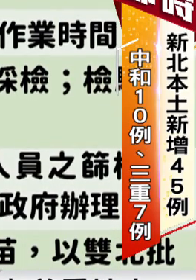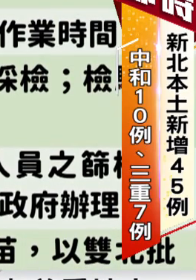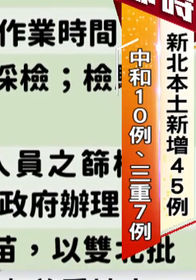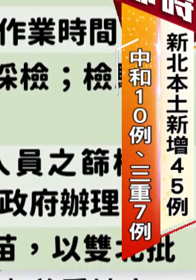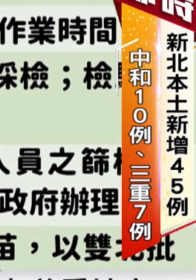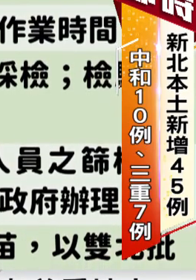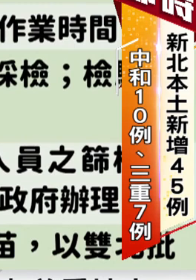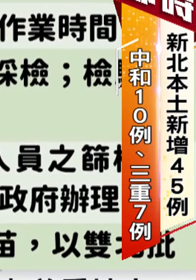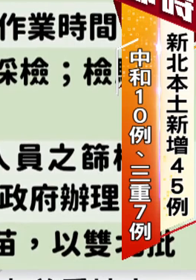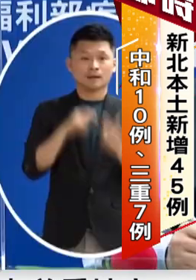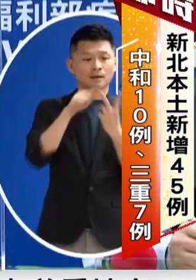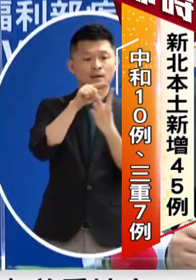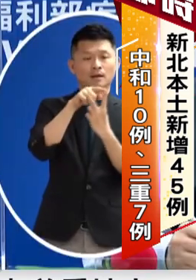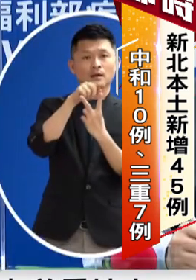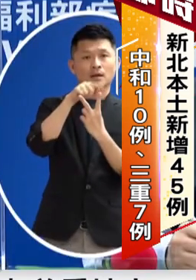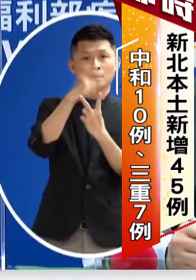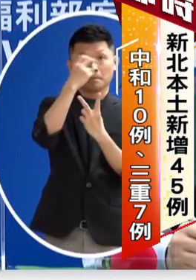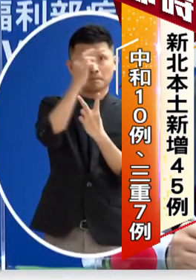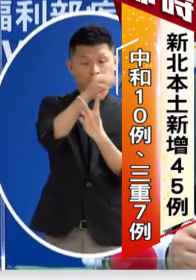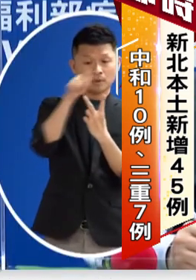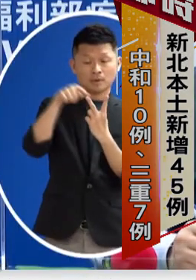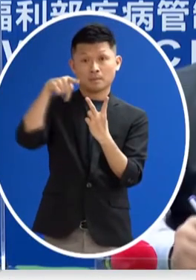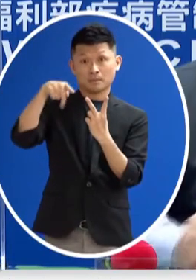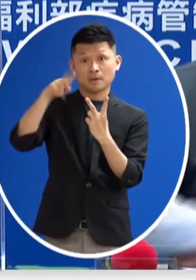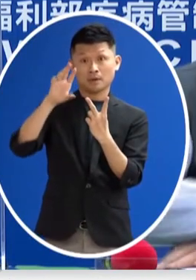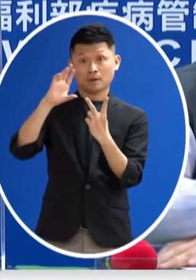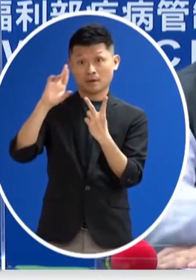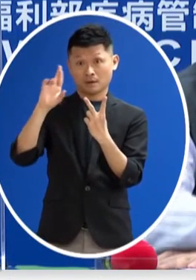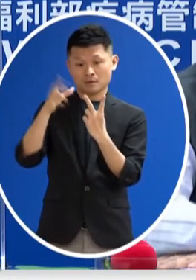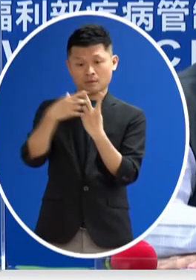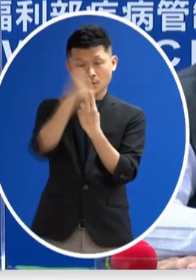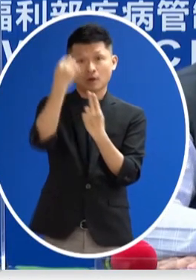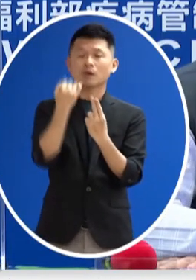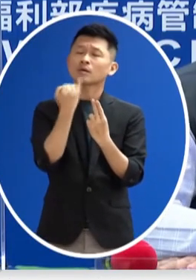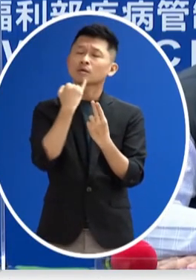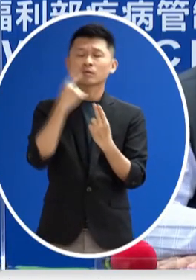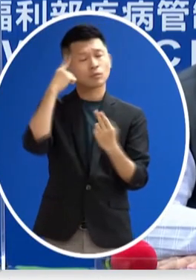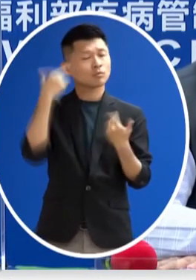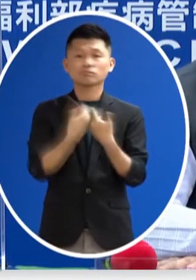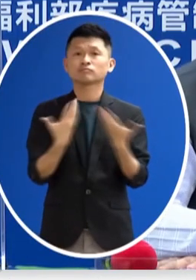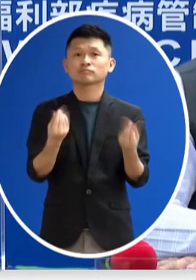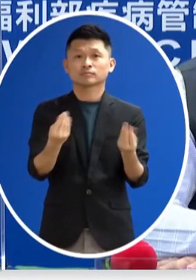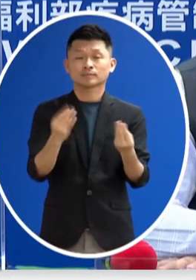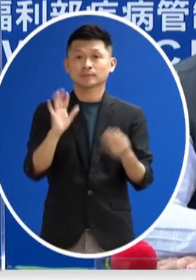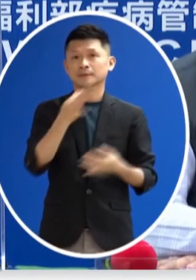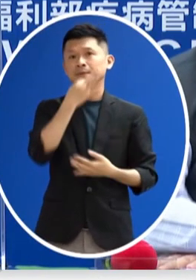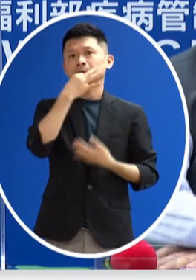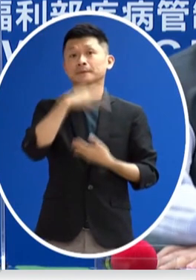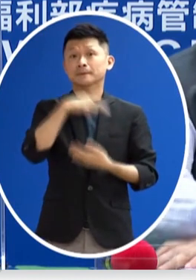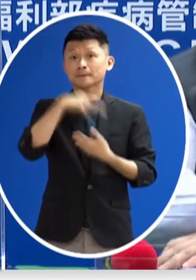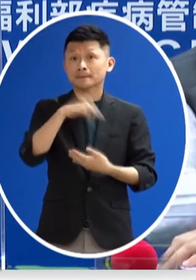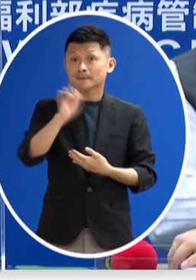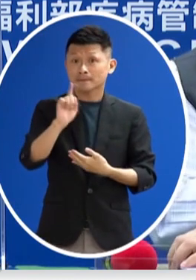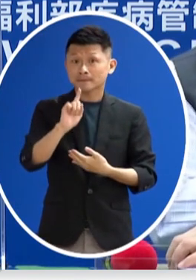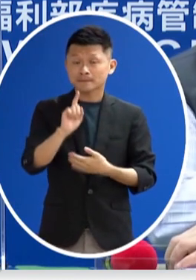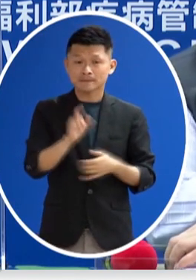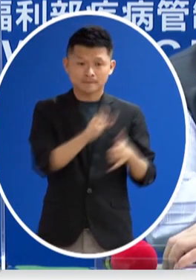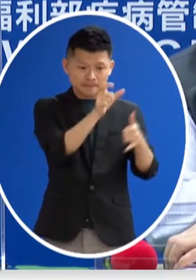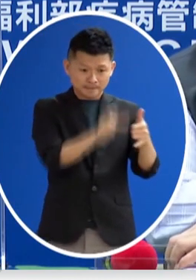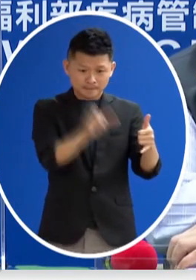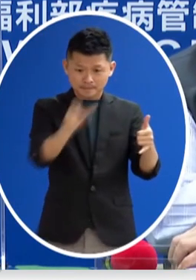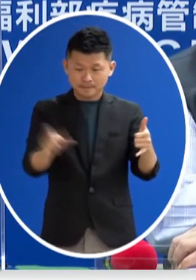法明显不同。 那两个一起做我也没有反对，但两个我只是担心，就是说两个一起做，那每一个